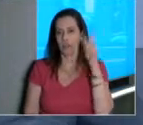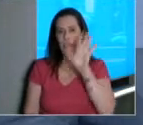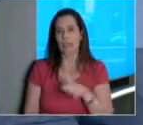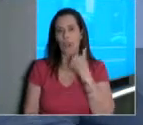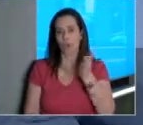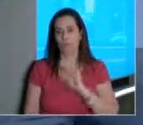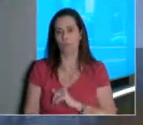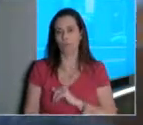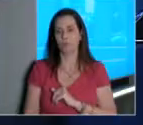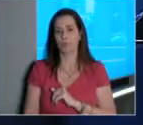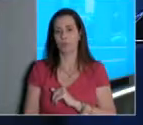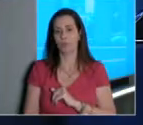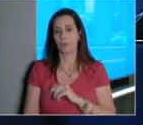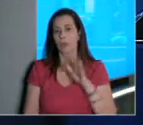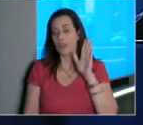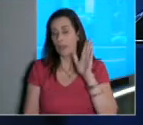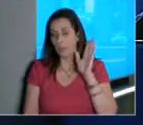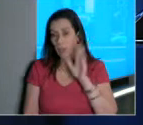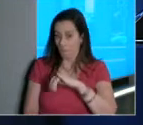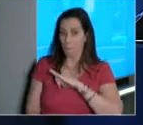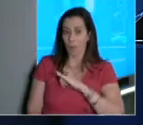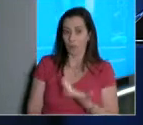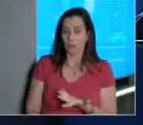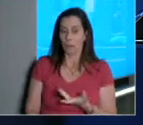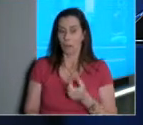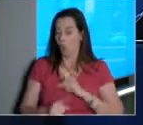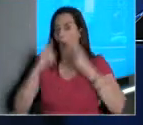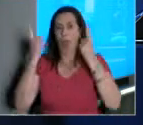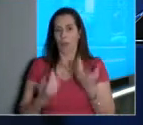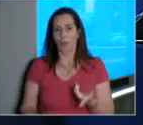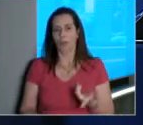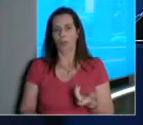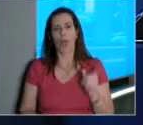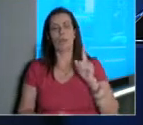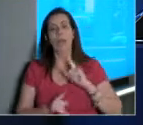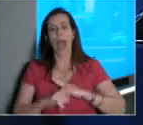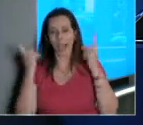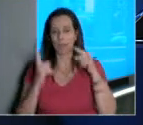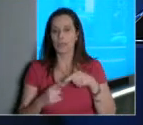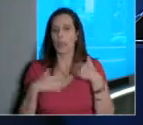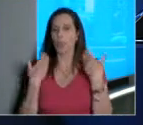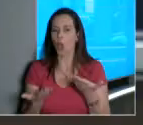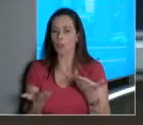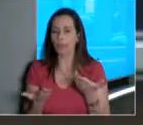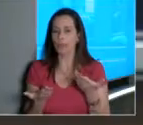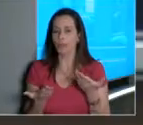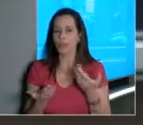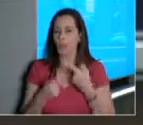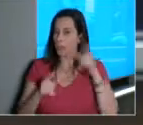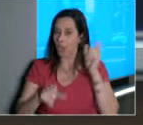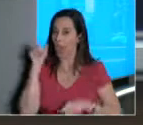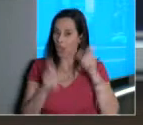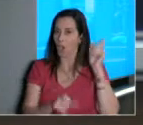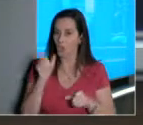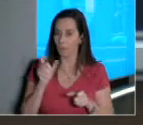טוב. אבל ולא רק זה, ולא רק זה. מעניין בגלל שהוא יוצא מן הכלל. לא, אבל היוצא מן הכלל מאפשר לכל מיני